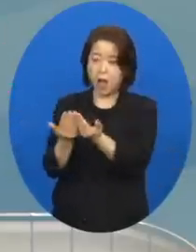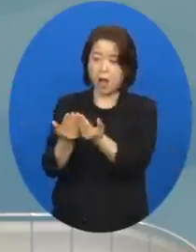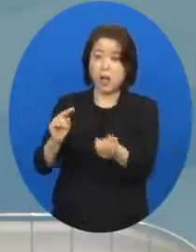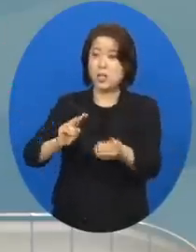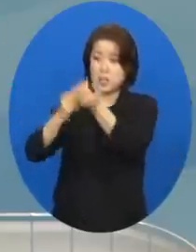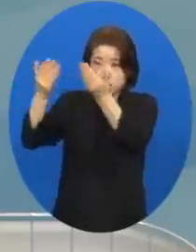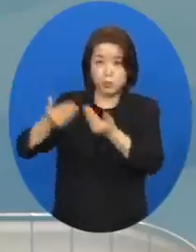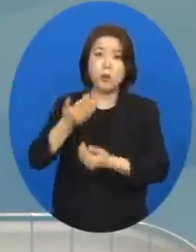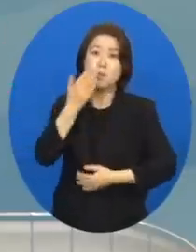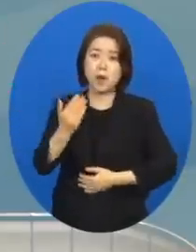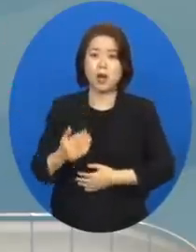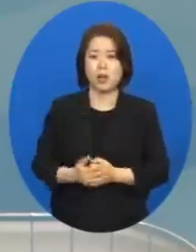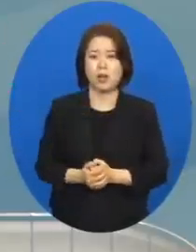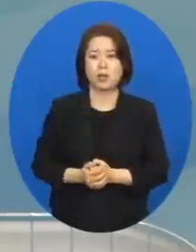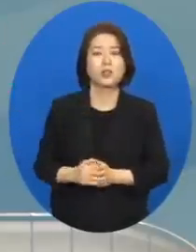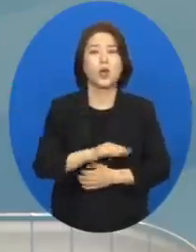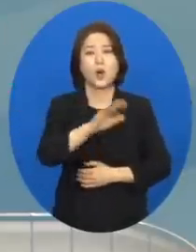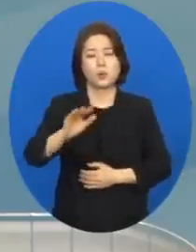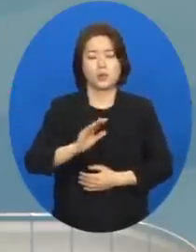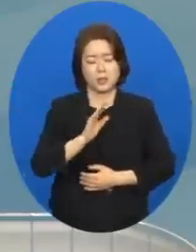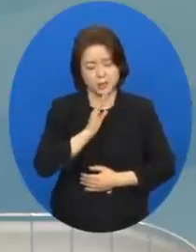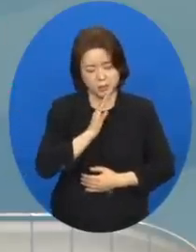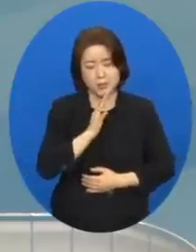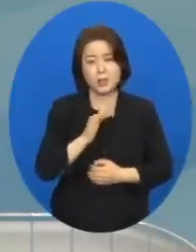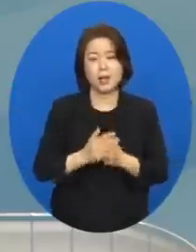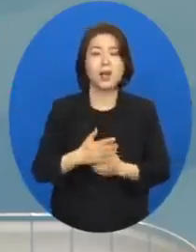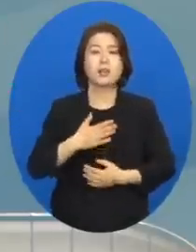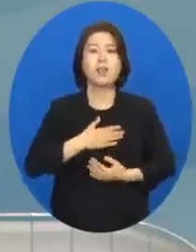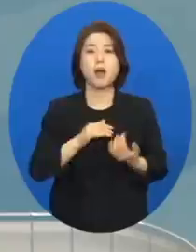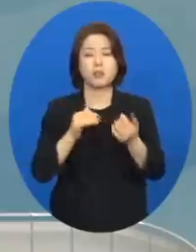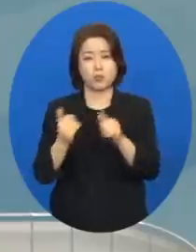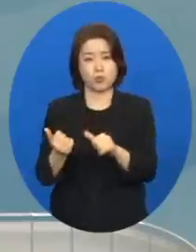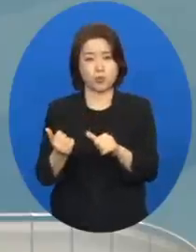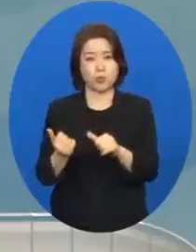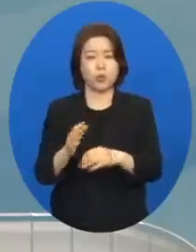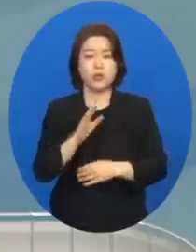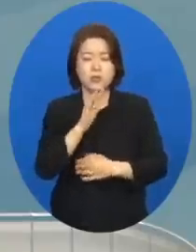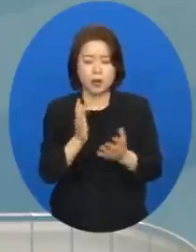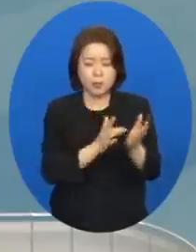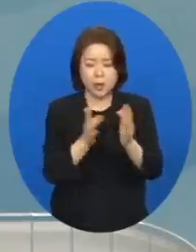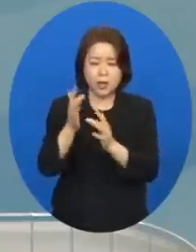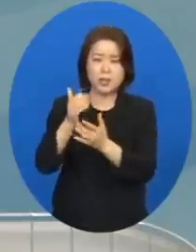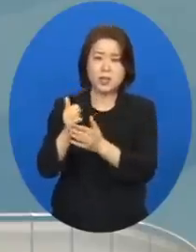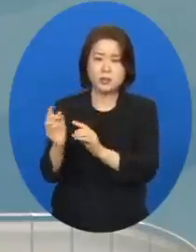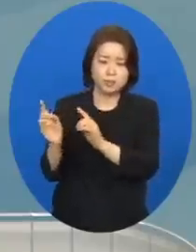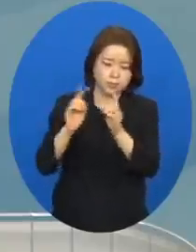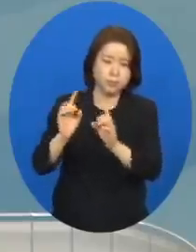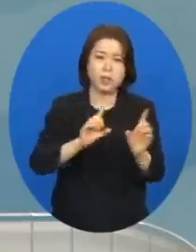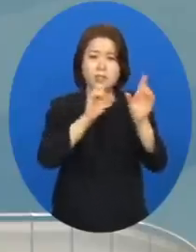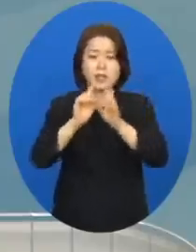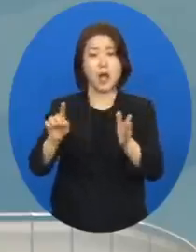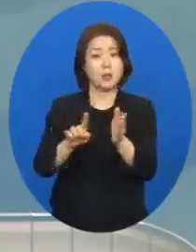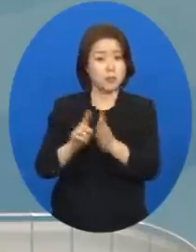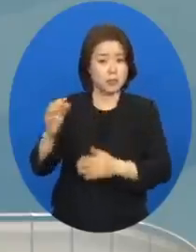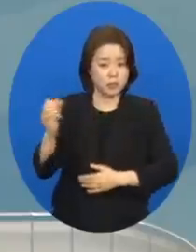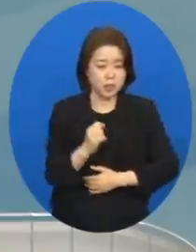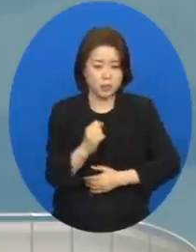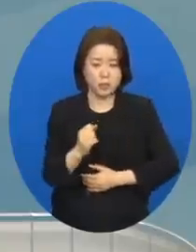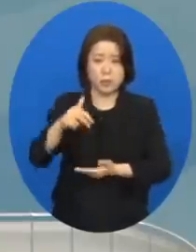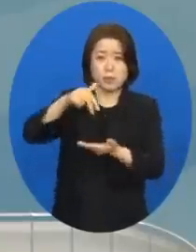아닙니까? 우리가 진짜 나는 죽고 정말 예수로 사는 믿음으로 우리가